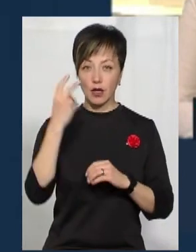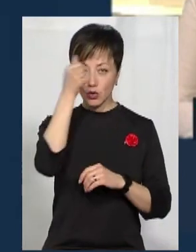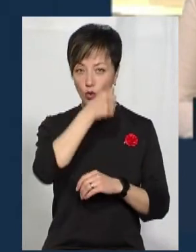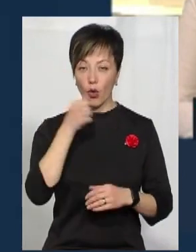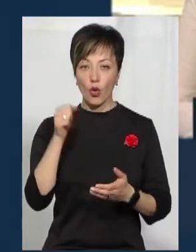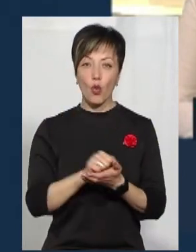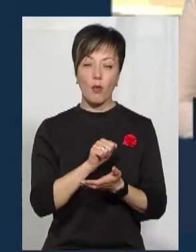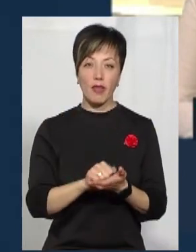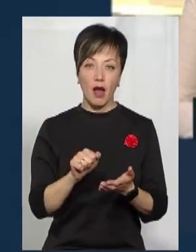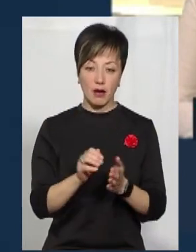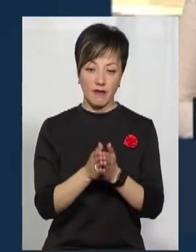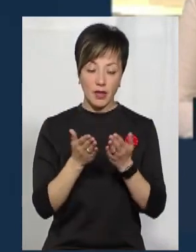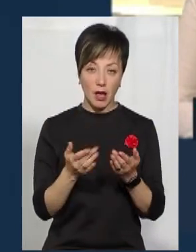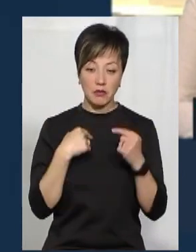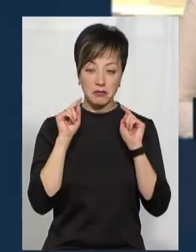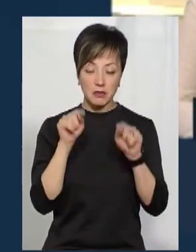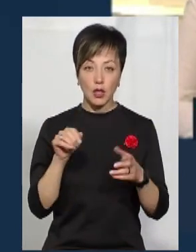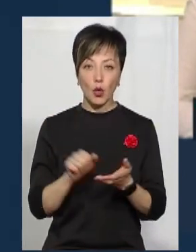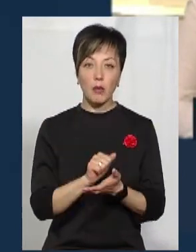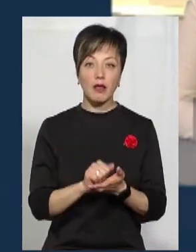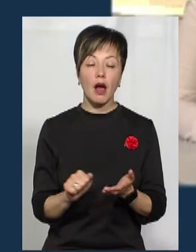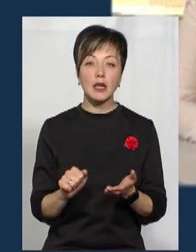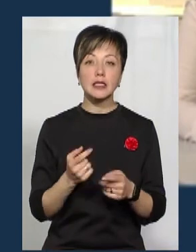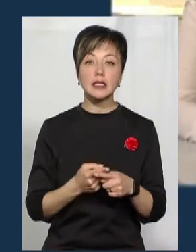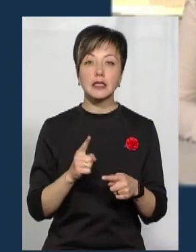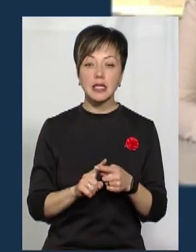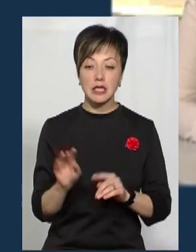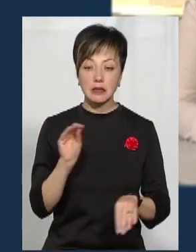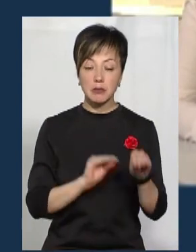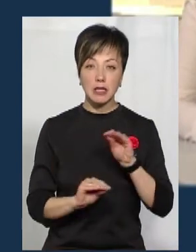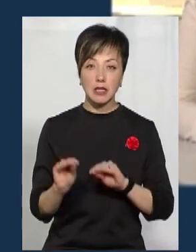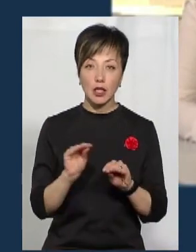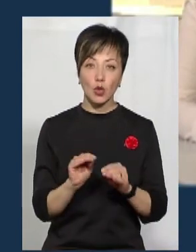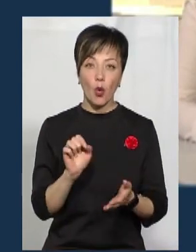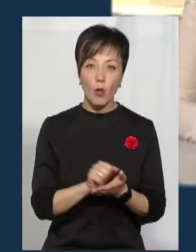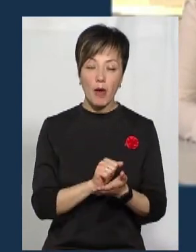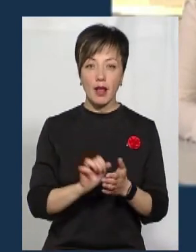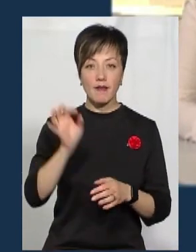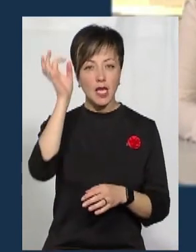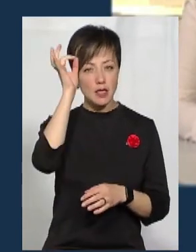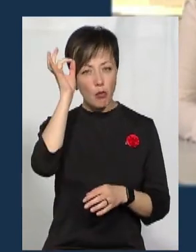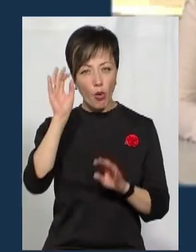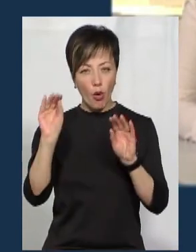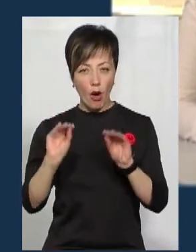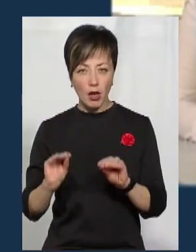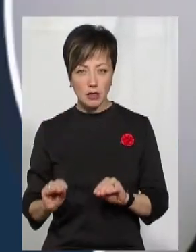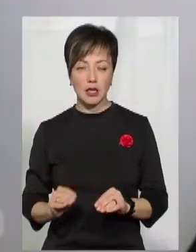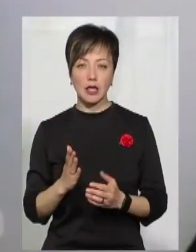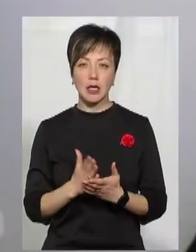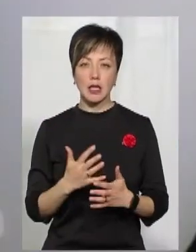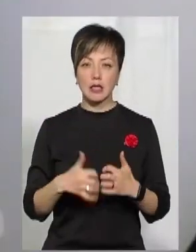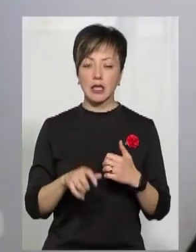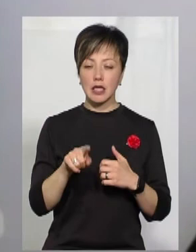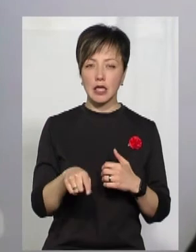документальних видань, а ми саме зосереджувалися на документальних. Це збірники документів, це спогади, є серед них